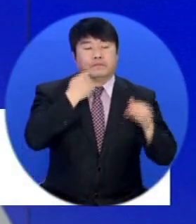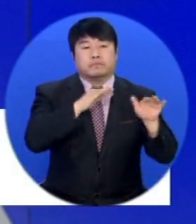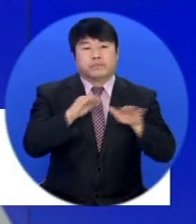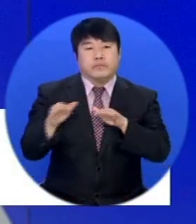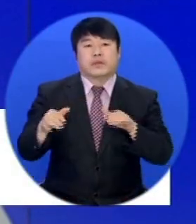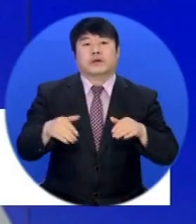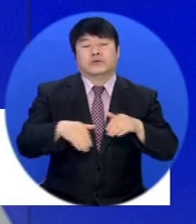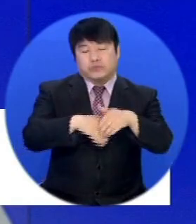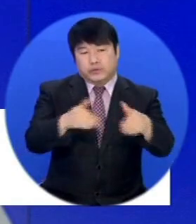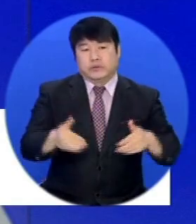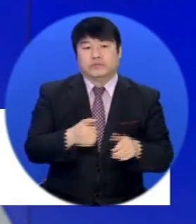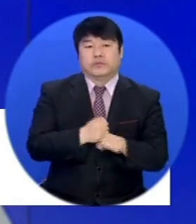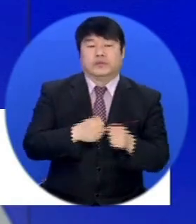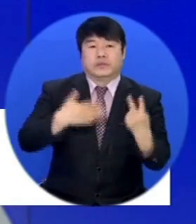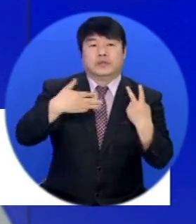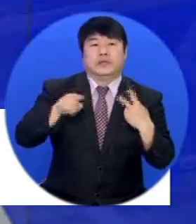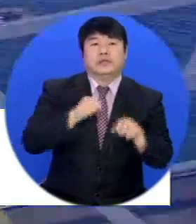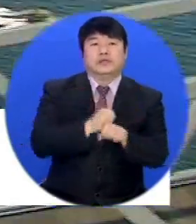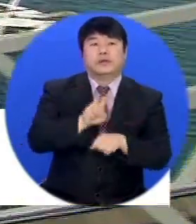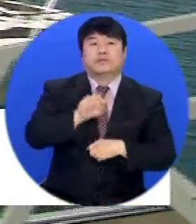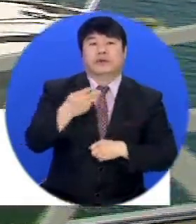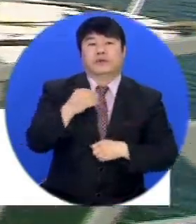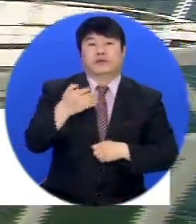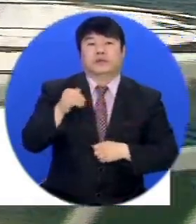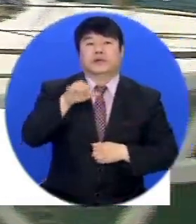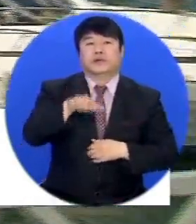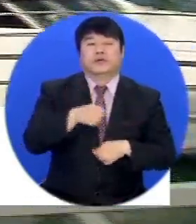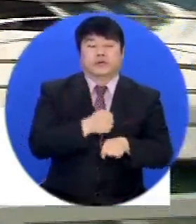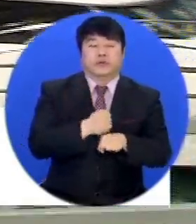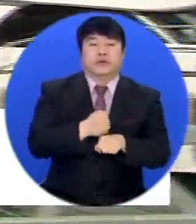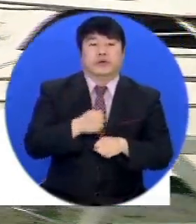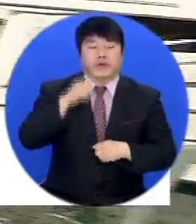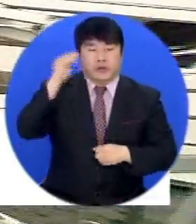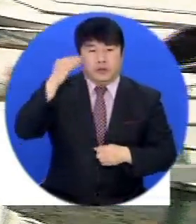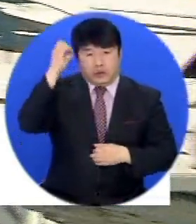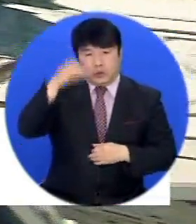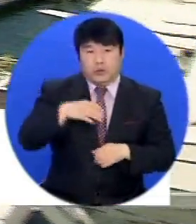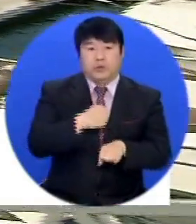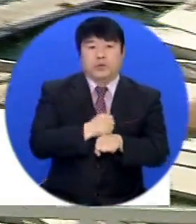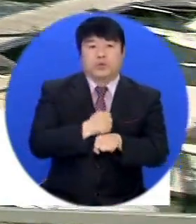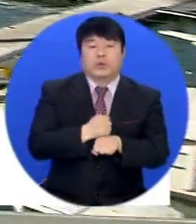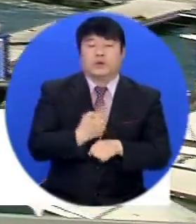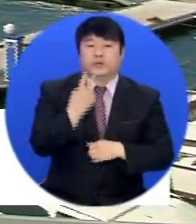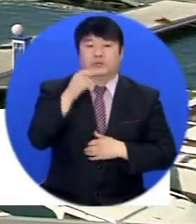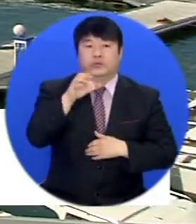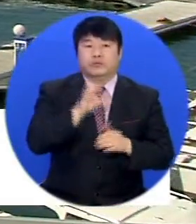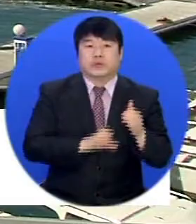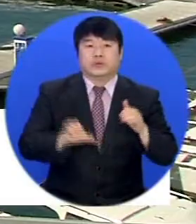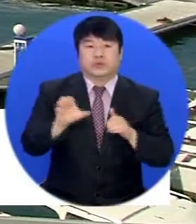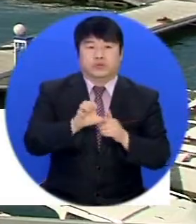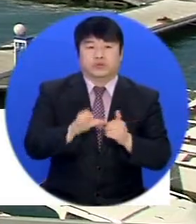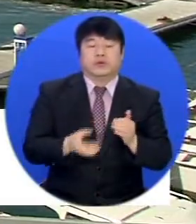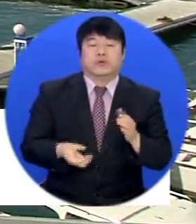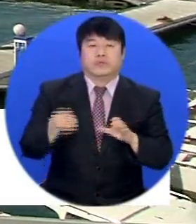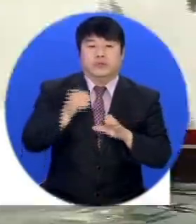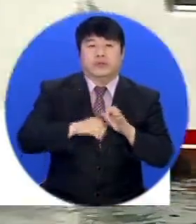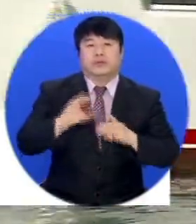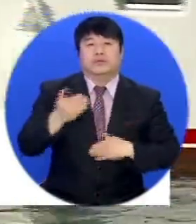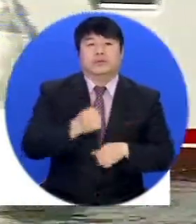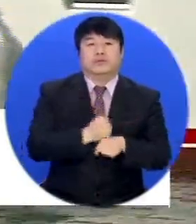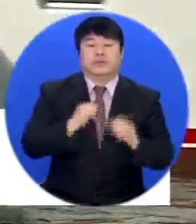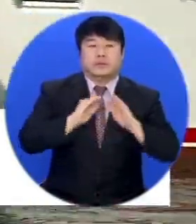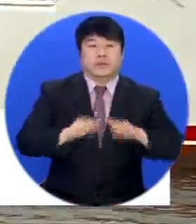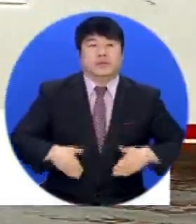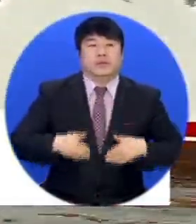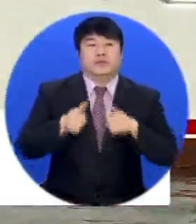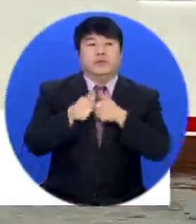해양수산부의 제2차 마리나 항만 기본계획에 영광 향화도와 영암호 등 두 곳이 추가 반영됐습니다.